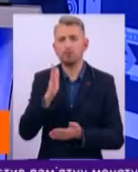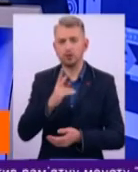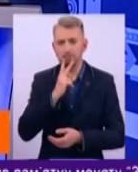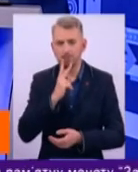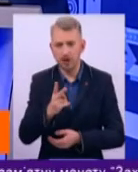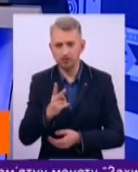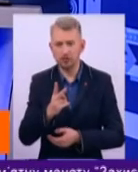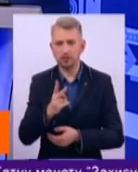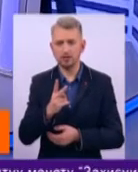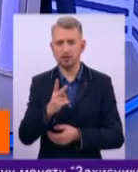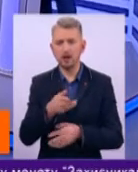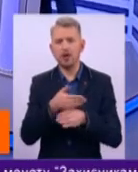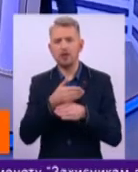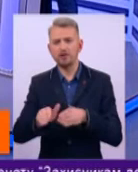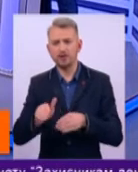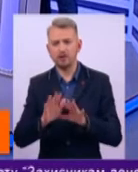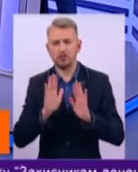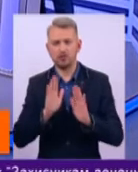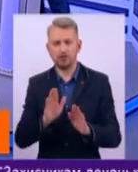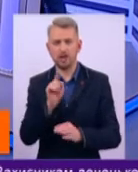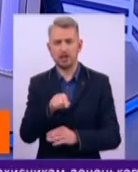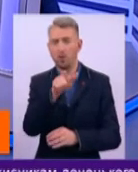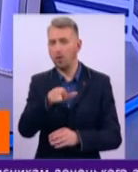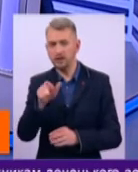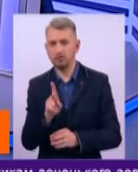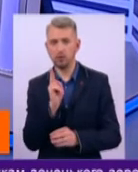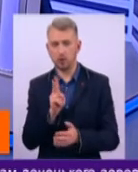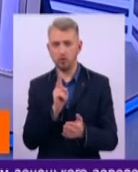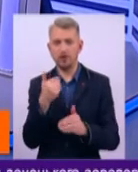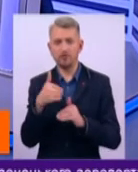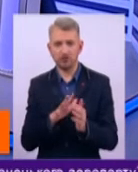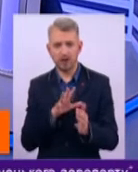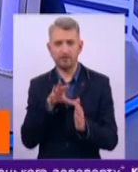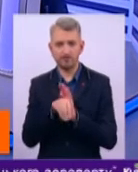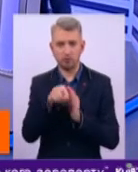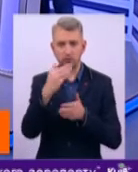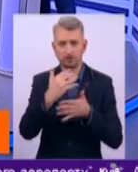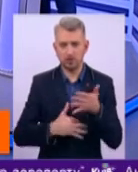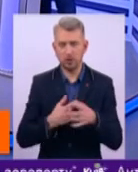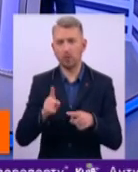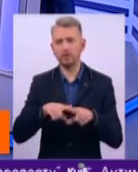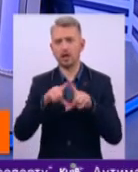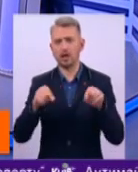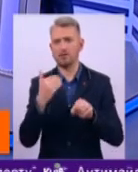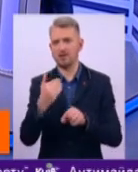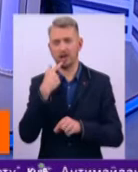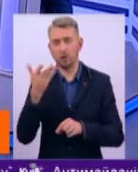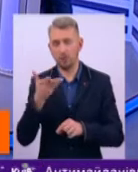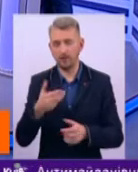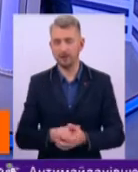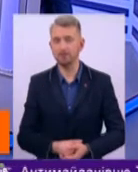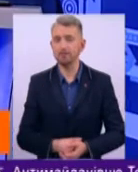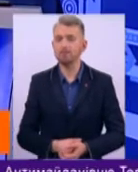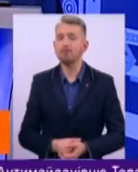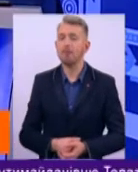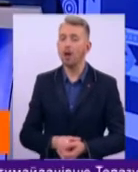бачити безпосередньо частину лише тих осіб, які вже в тому списку, це кремлівська доповідь.